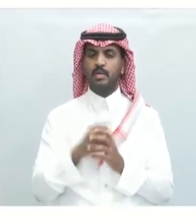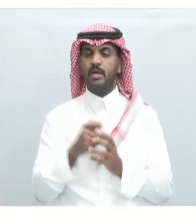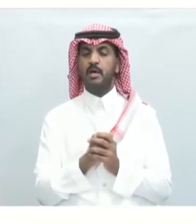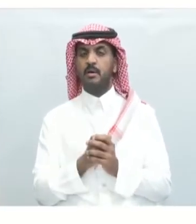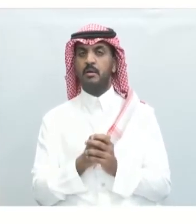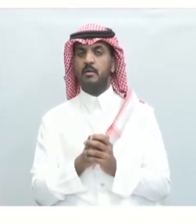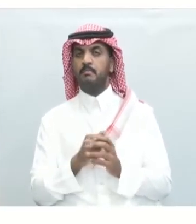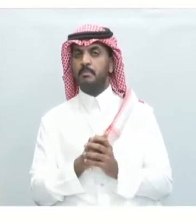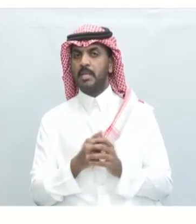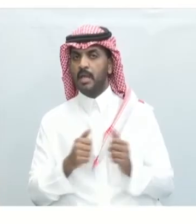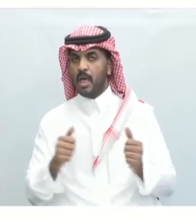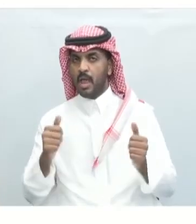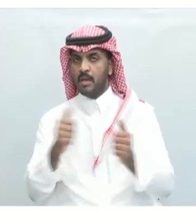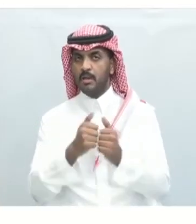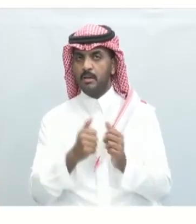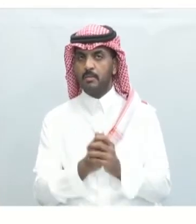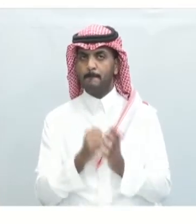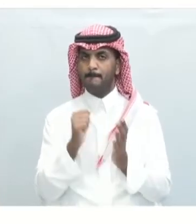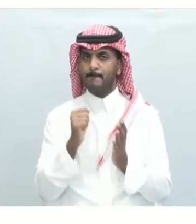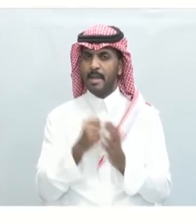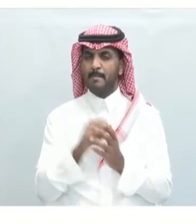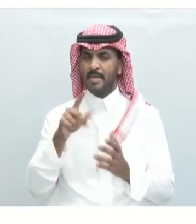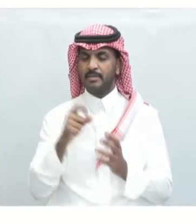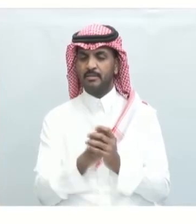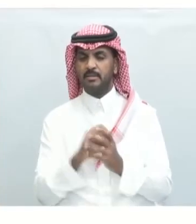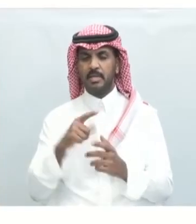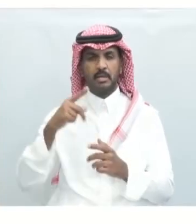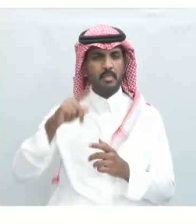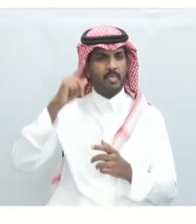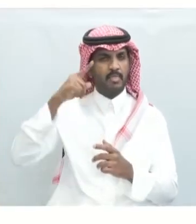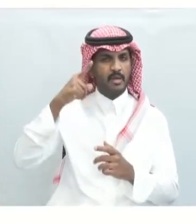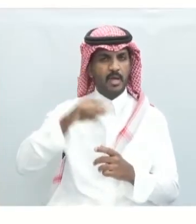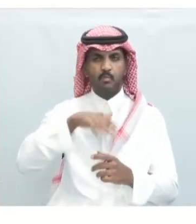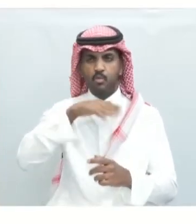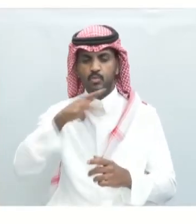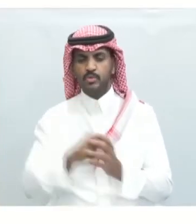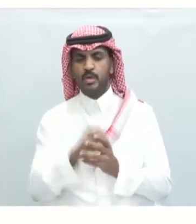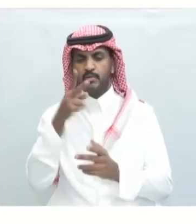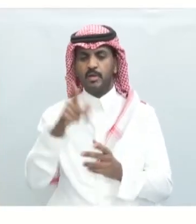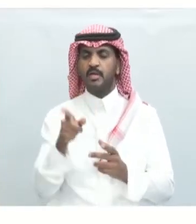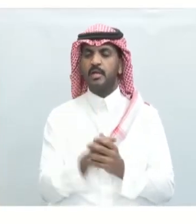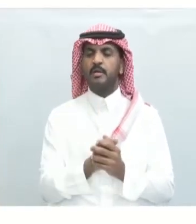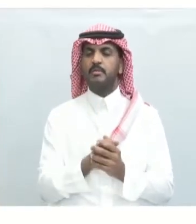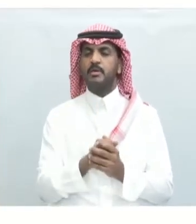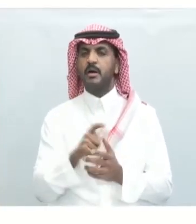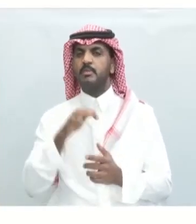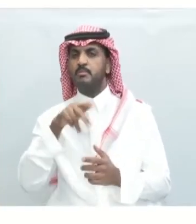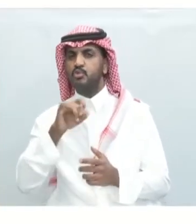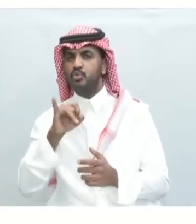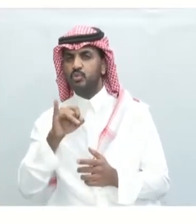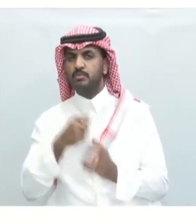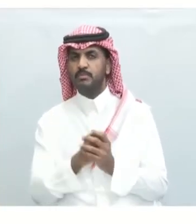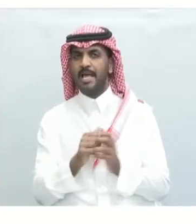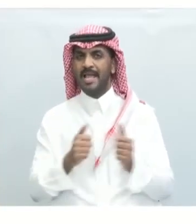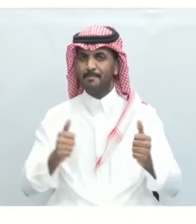اهل البيت السؤال لماذا ظن ابو موسى رضي الله عنه ان ابن مسعود رضي الله عنه من اهل بيت